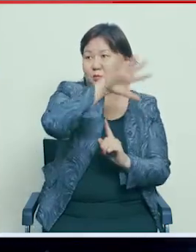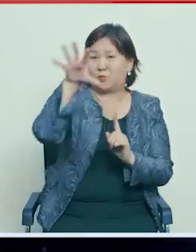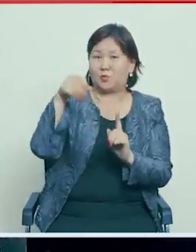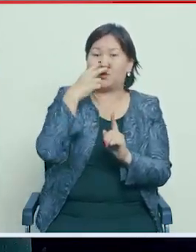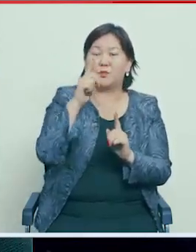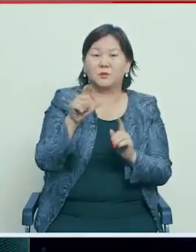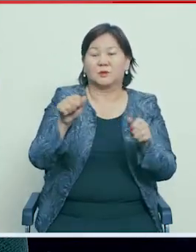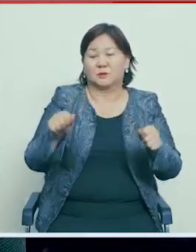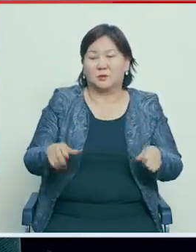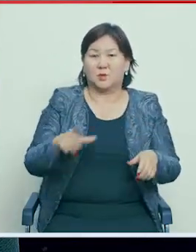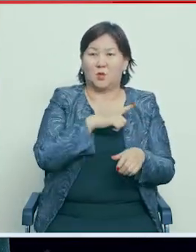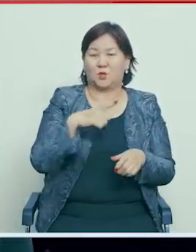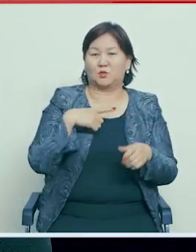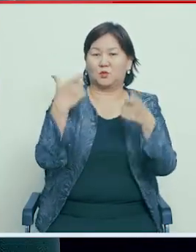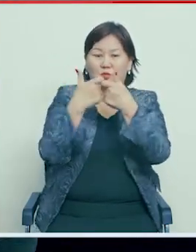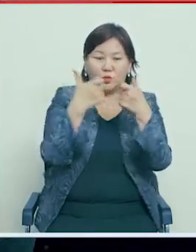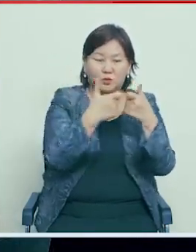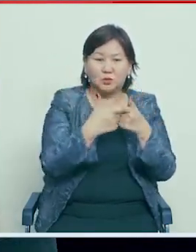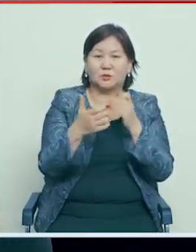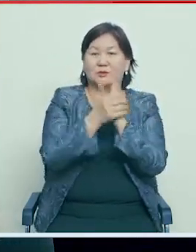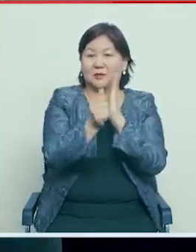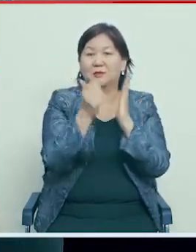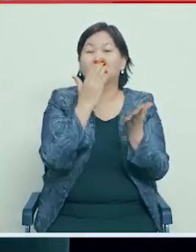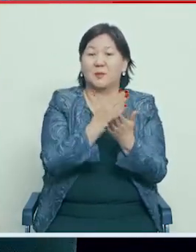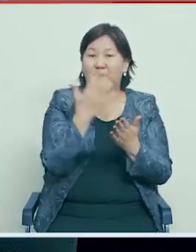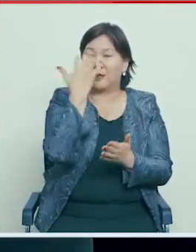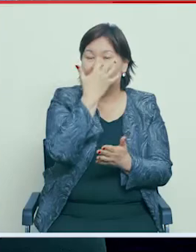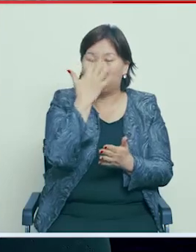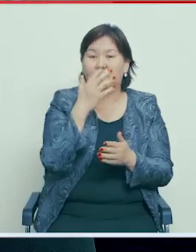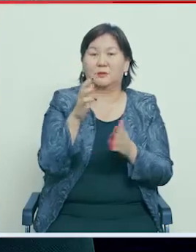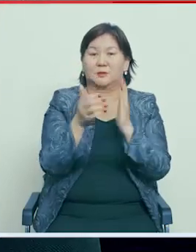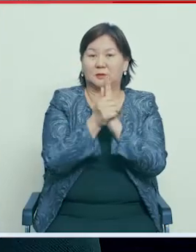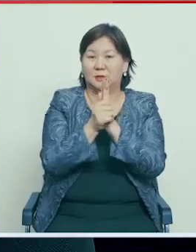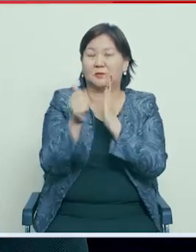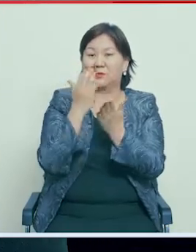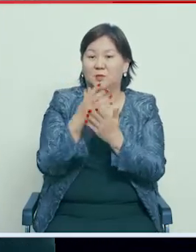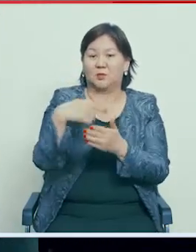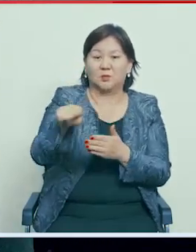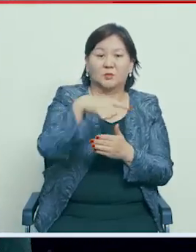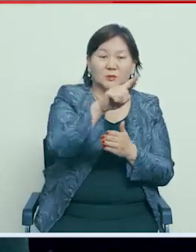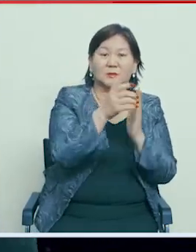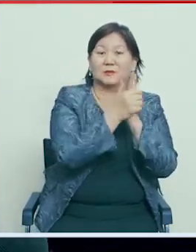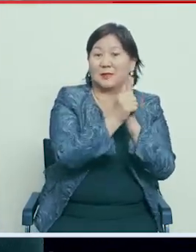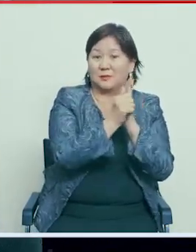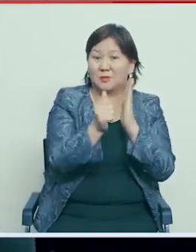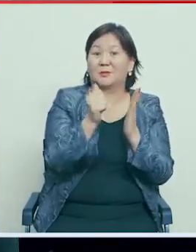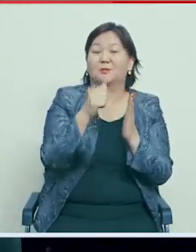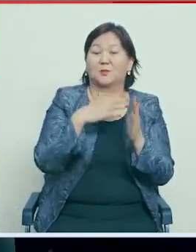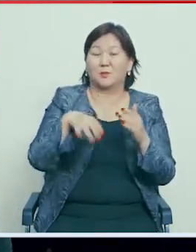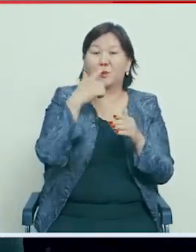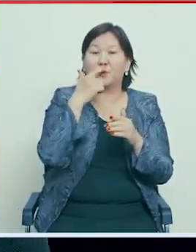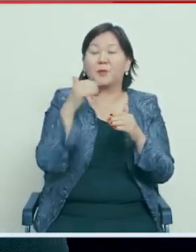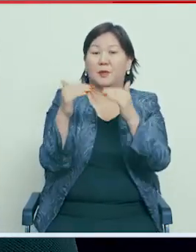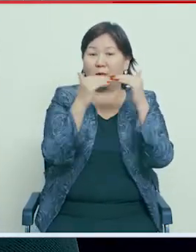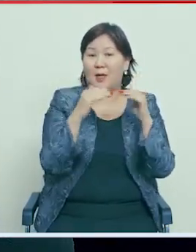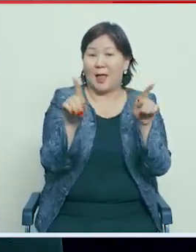хүмүүс, тэрэгэнтертэй хүмүүс өөрсдийн тохирсон чадвар бий. Харааны бэрхшээлтэй хүмүүст маань өөртөө гэсэн чадварыг бид нар бусдын адил